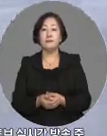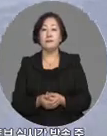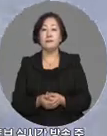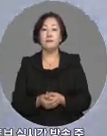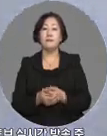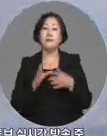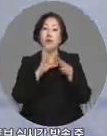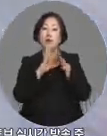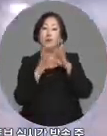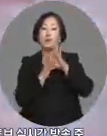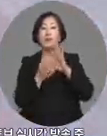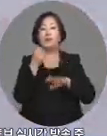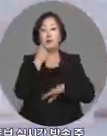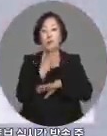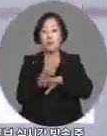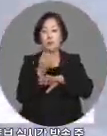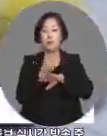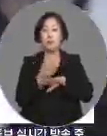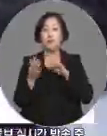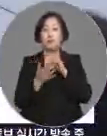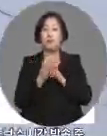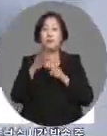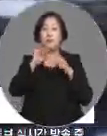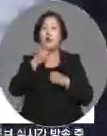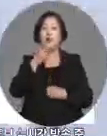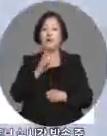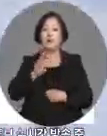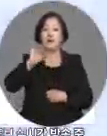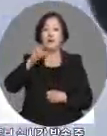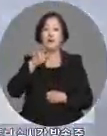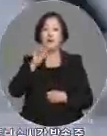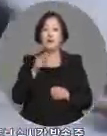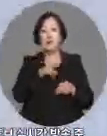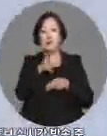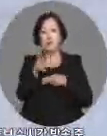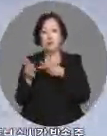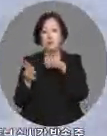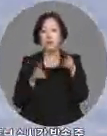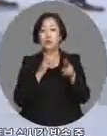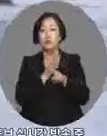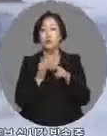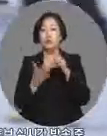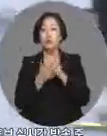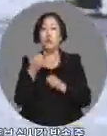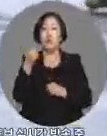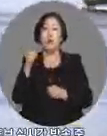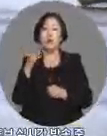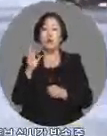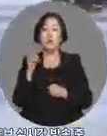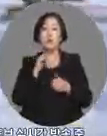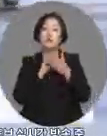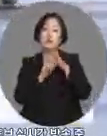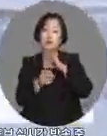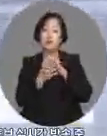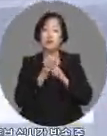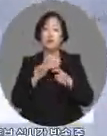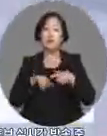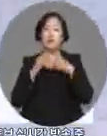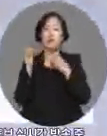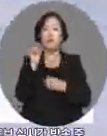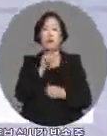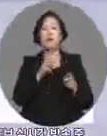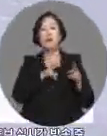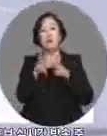올림픽 금메달리스트 심석희 선수가 빙판 위를 질주합니다. 베이징 올림픽 스타 황대현 선수도 폭발적인 스피드를